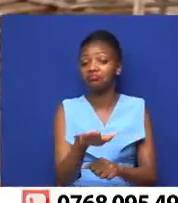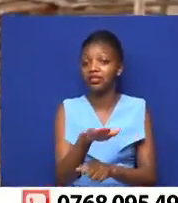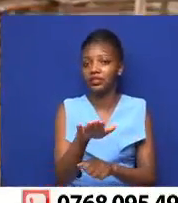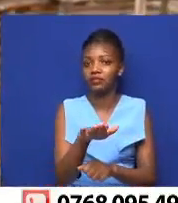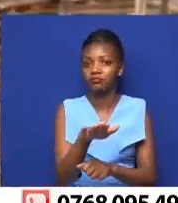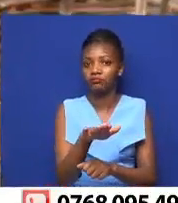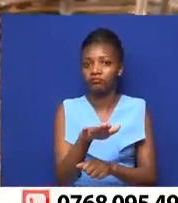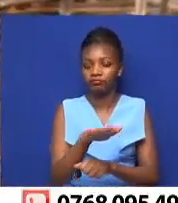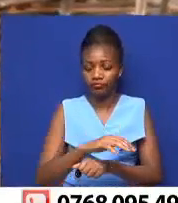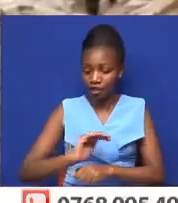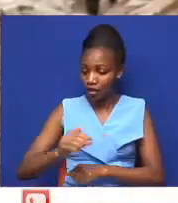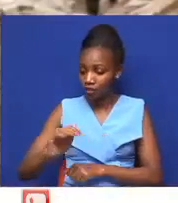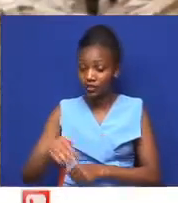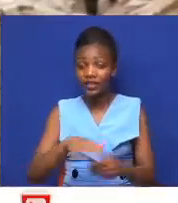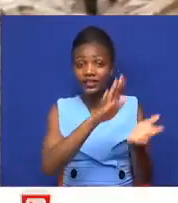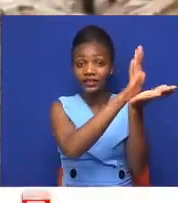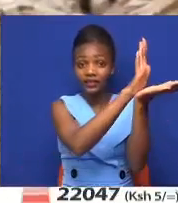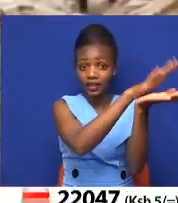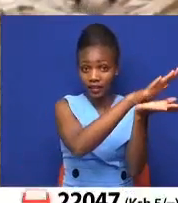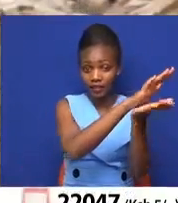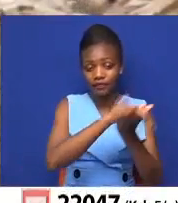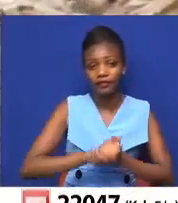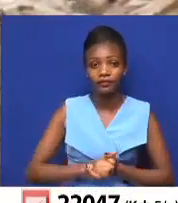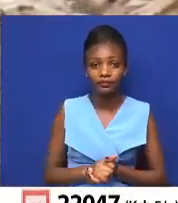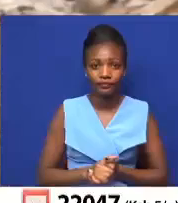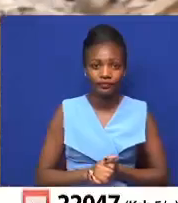Makere, kaunti ya Tana River.